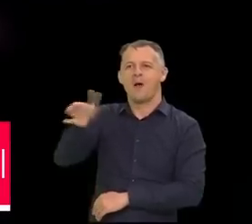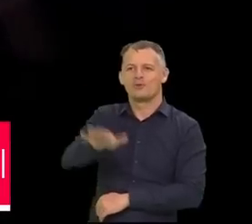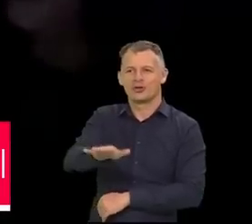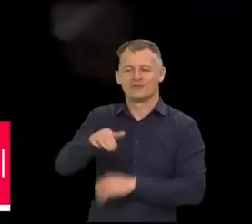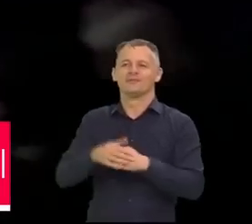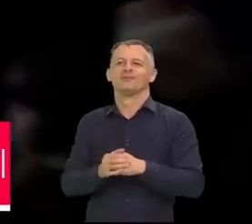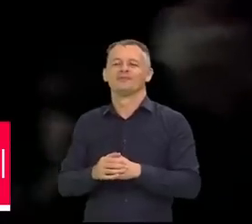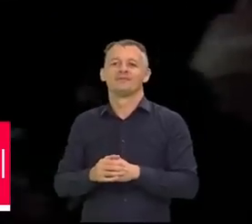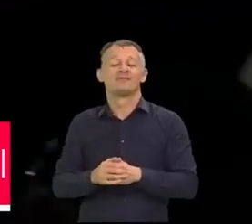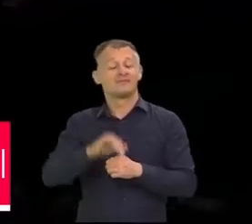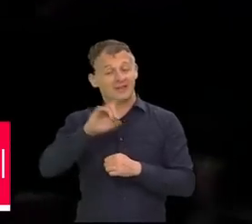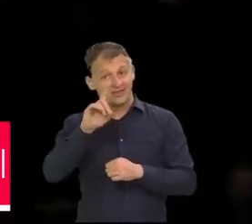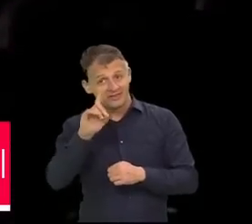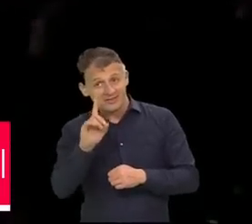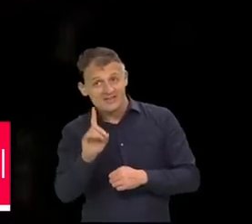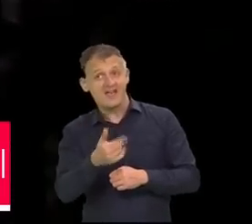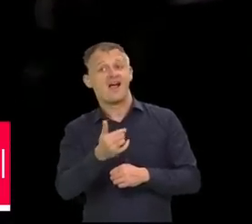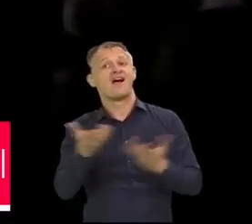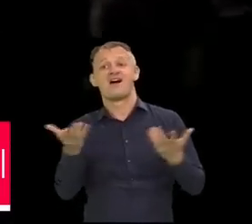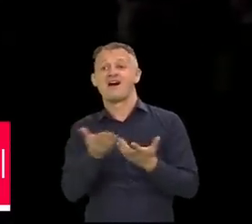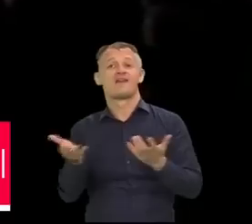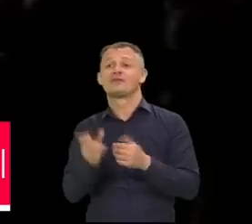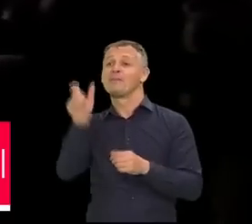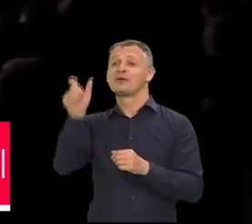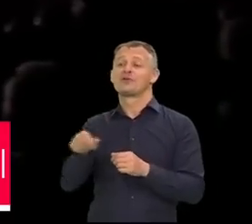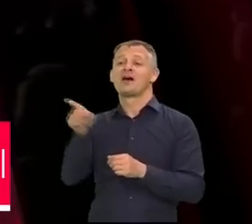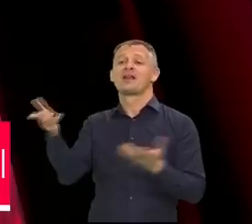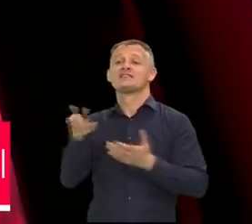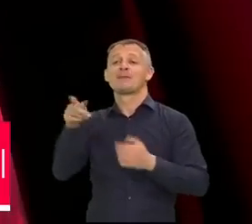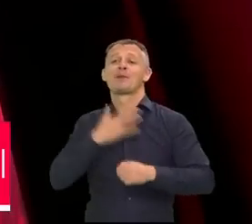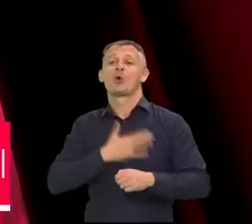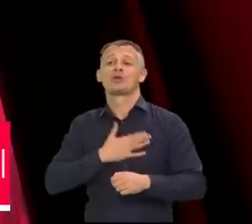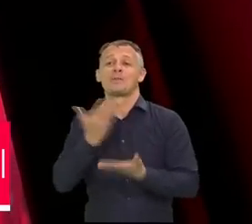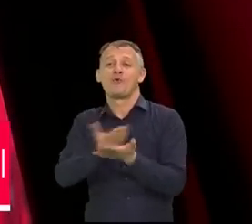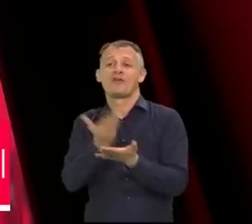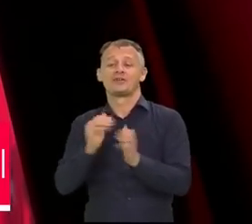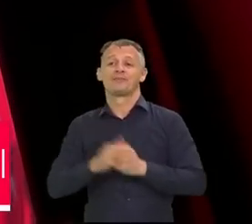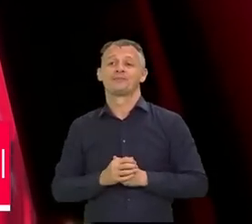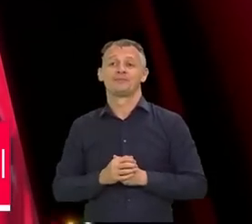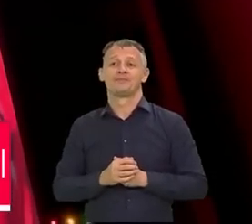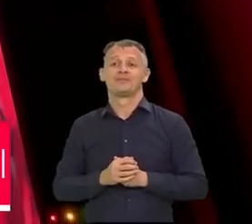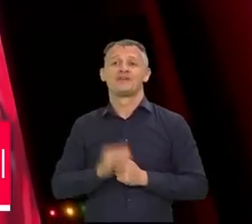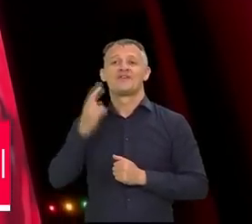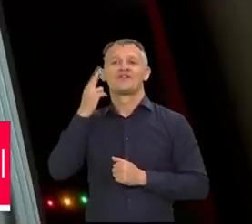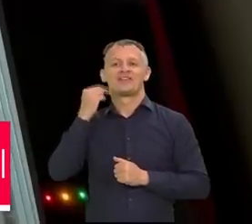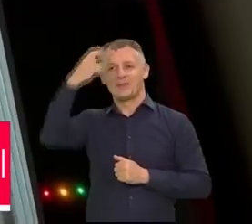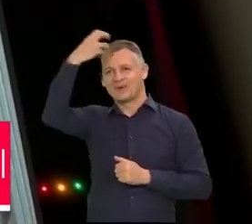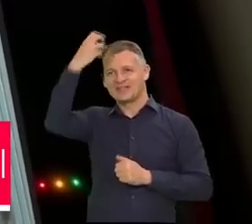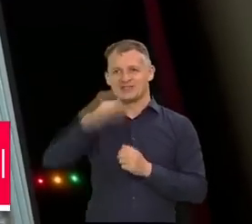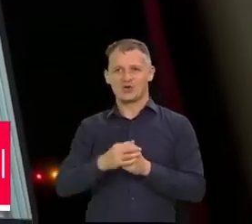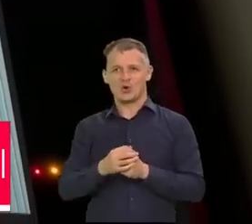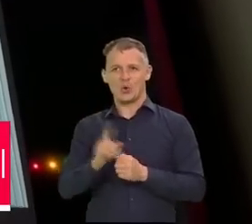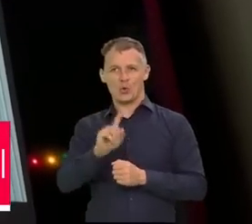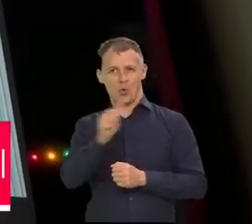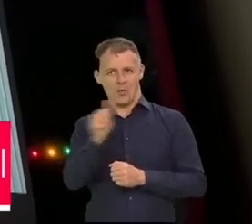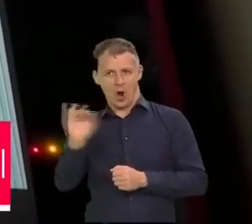Da. Și care a fost personajul tău preferat? Erau prințesele. Nu doar cei mii s-au bucurat de